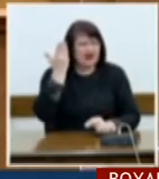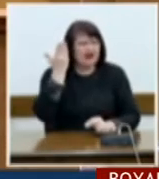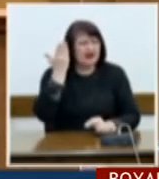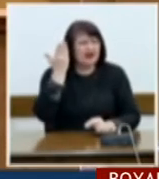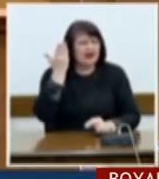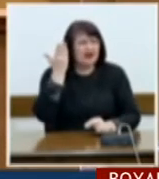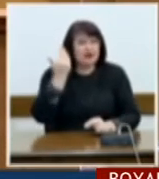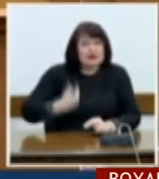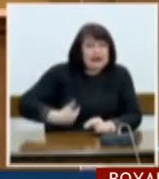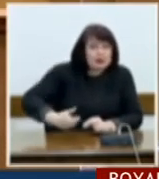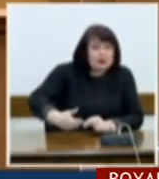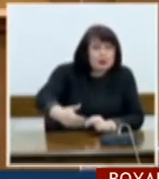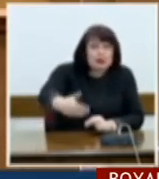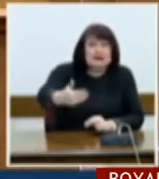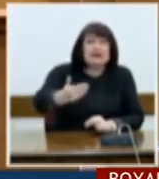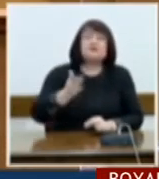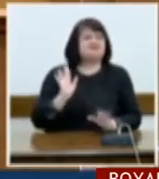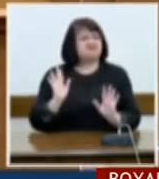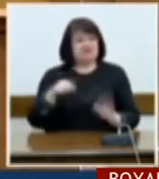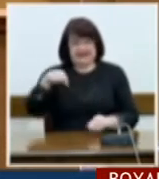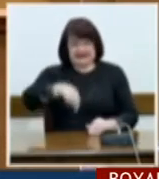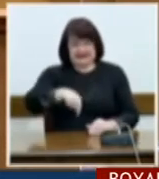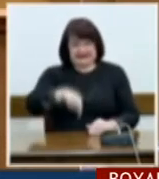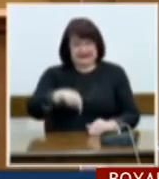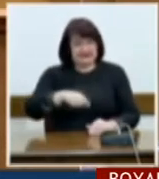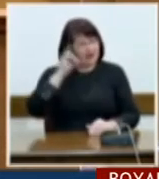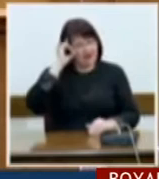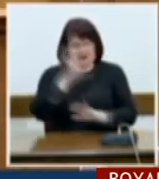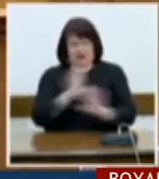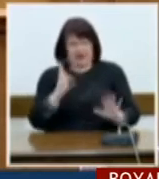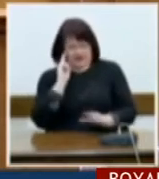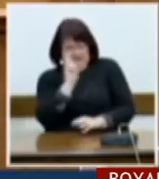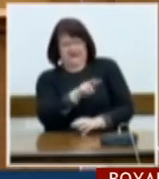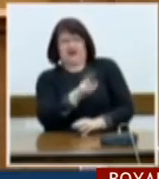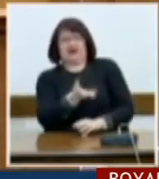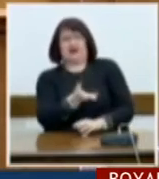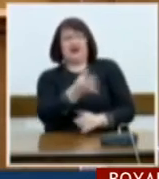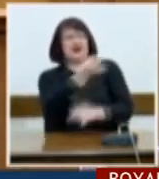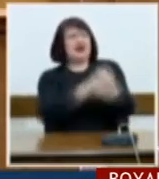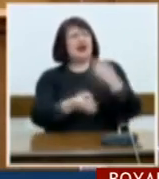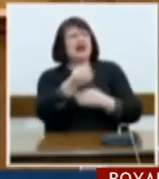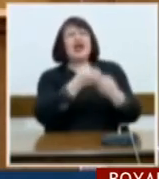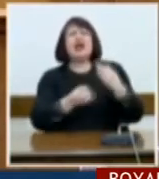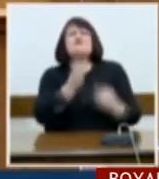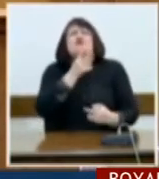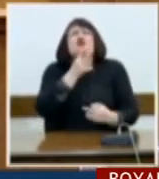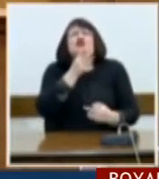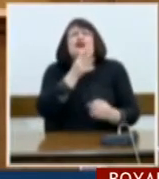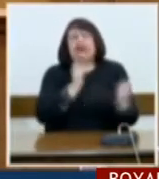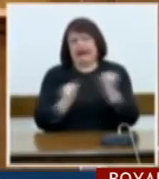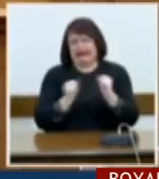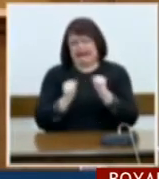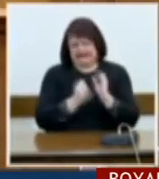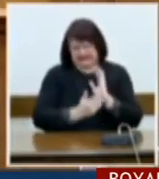έρχεται. Και σήμερα δείχνει να μην κατανοεί. Μιλάει ξανά για μια πρόσκαιρη κρίση η οποία